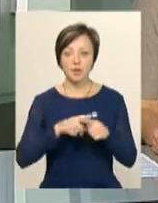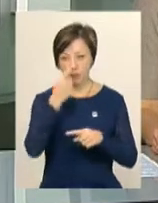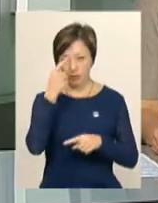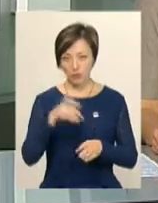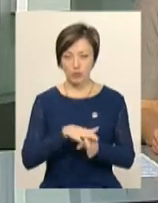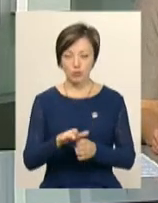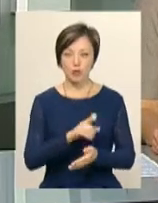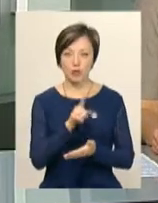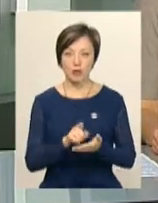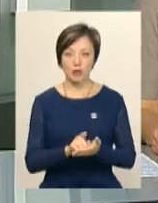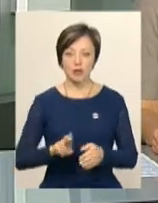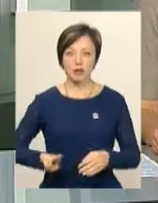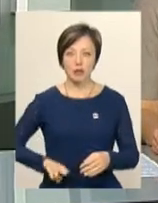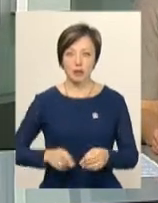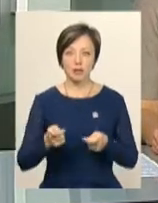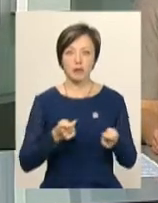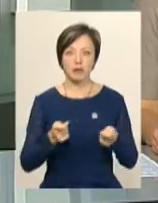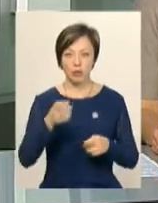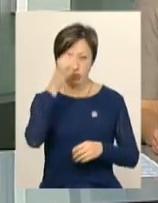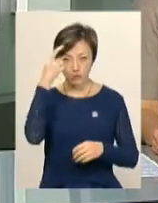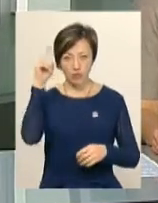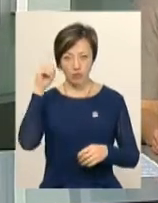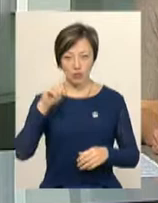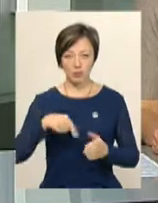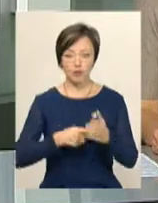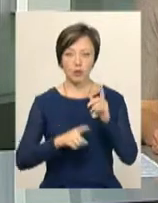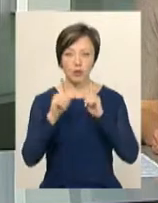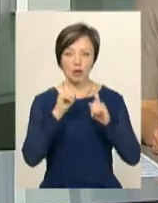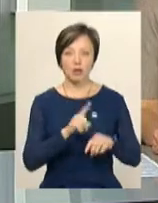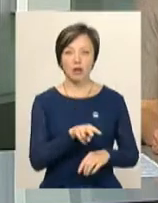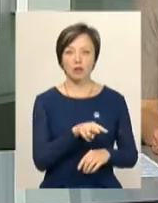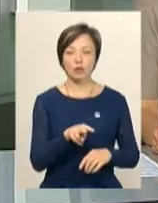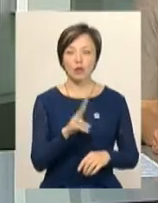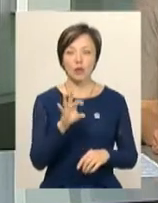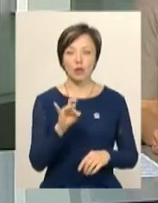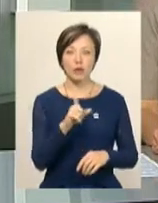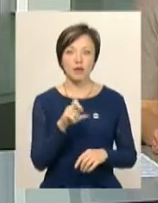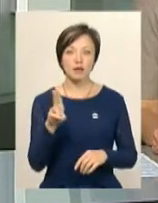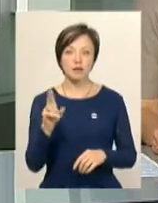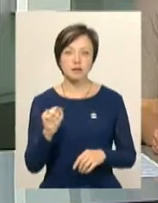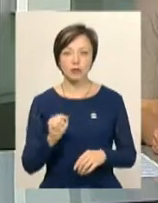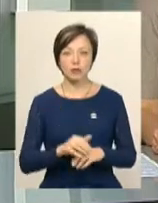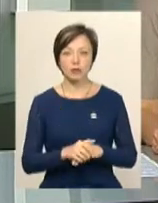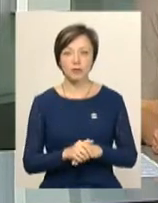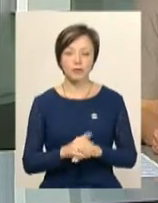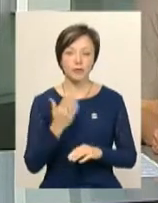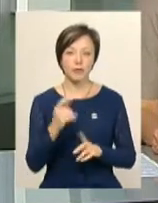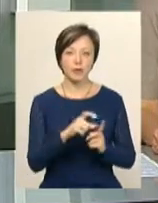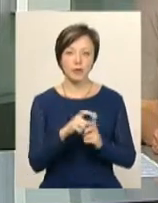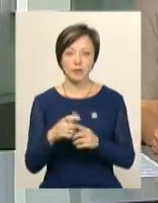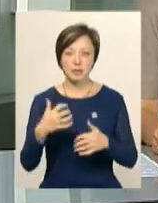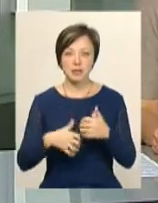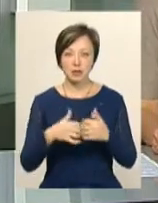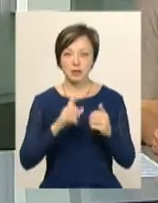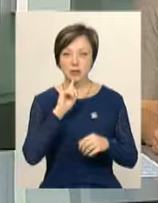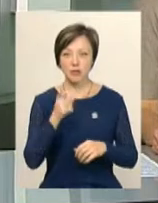повідомила виконуюча обов'язки директора Департаменту освіти та науки Хмельницької міської ради Людмила Корнієвська. За її словами, в середньому